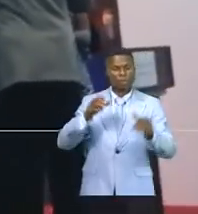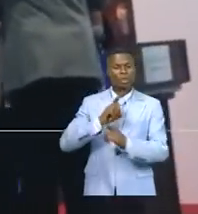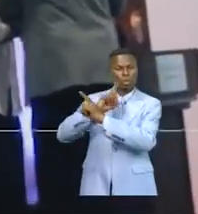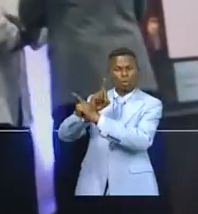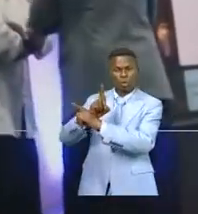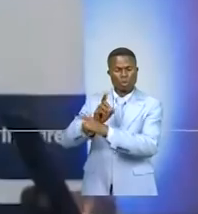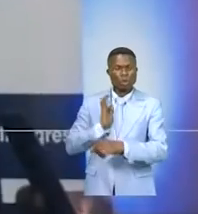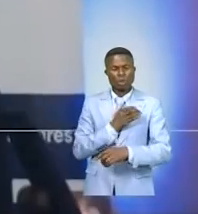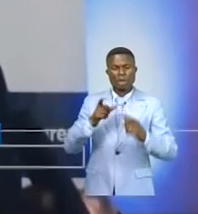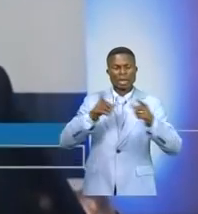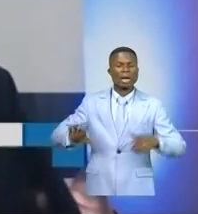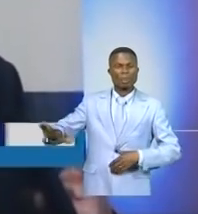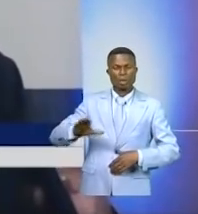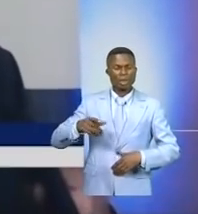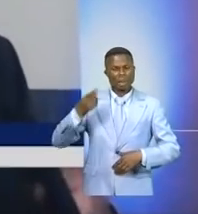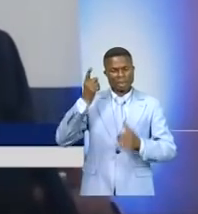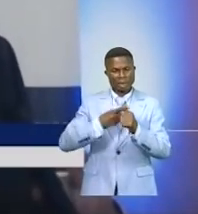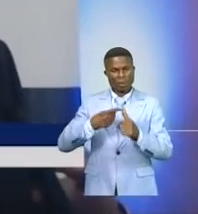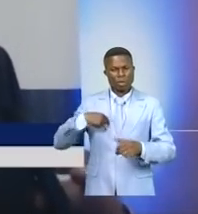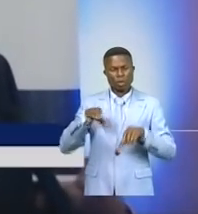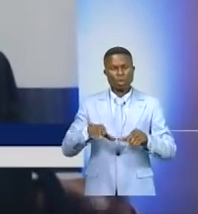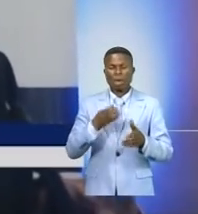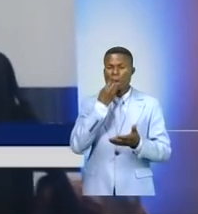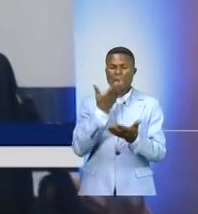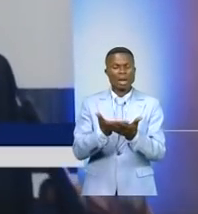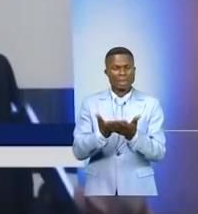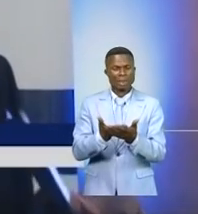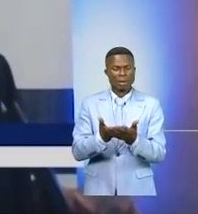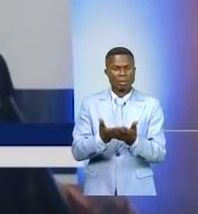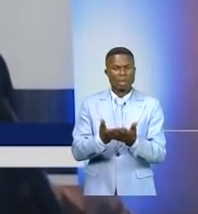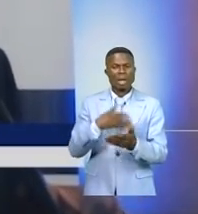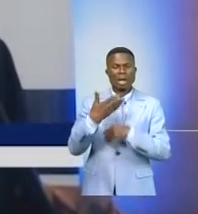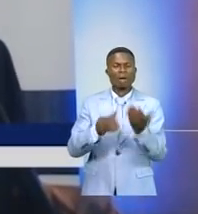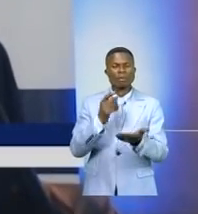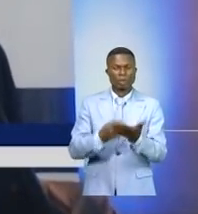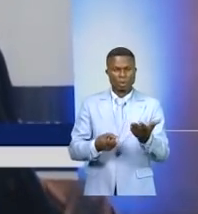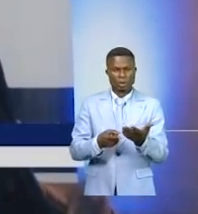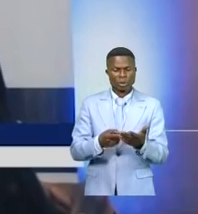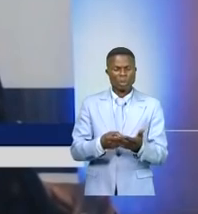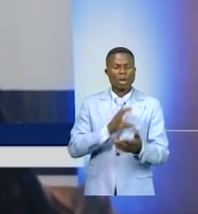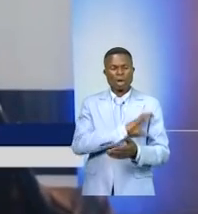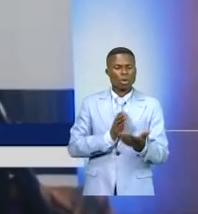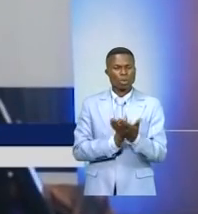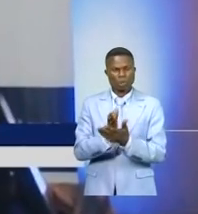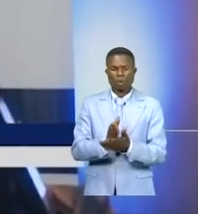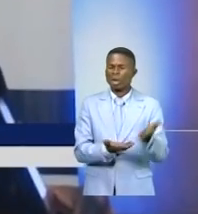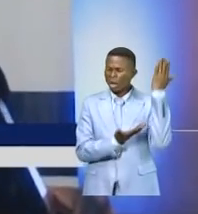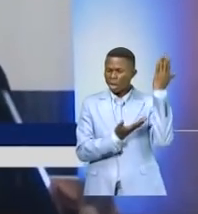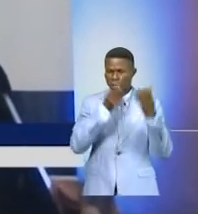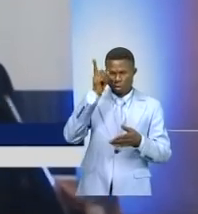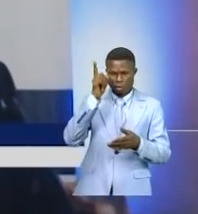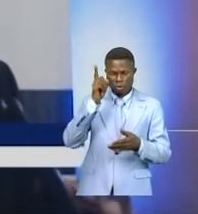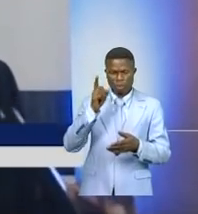notre grand pays. Pour nous les Congolais, l'exemplarité est la vertu la plus importante que